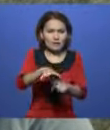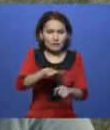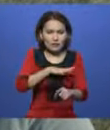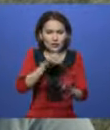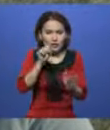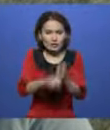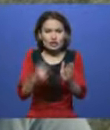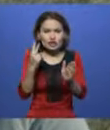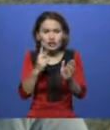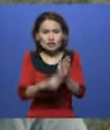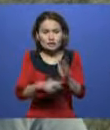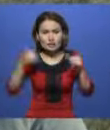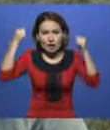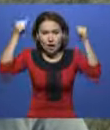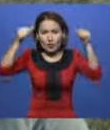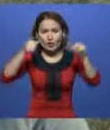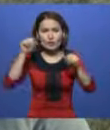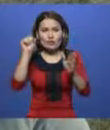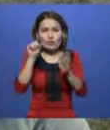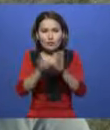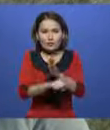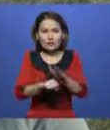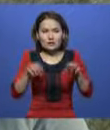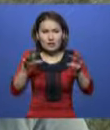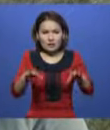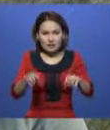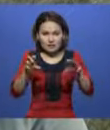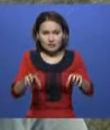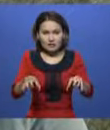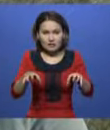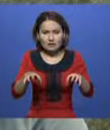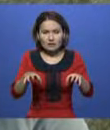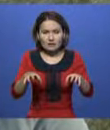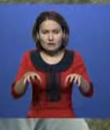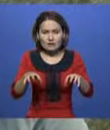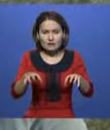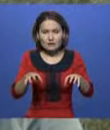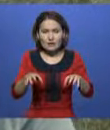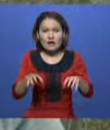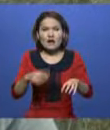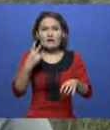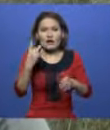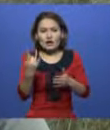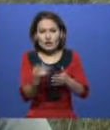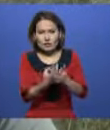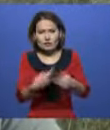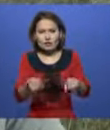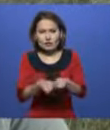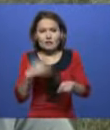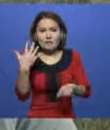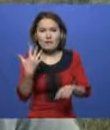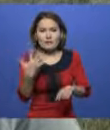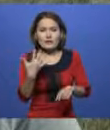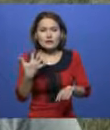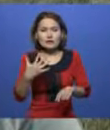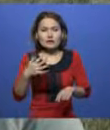70 қой талап кетті, бауыздап кеткен, мойнынан бәрі малмолаға кетті. Екінші қайталағанда 5-ші ноябрь